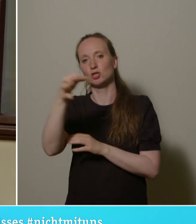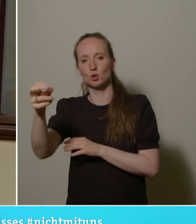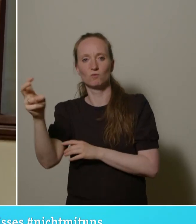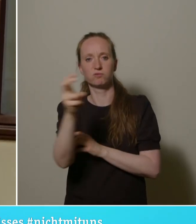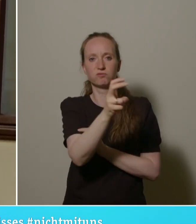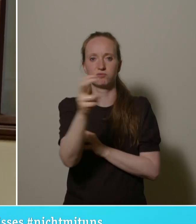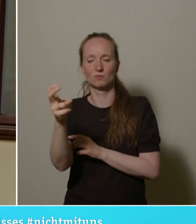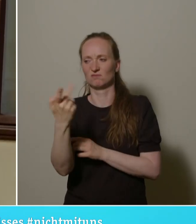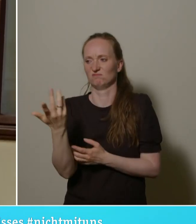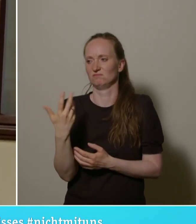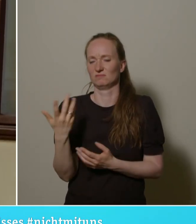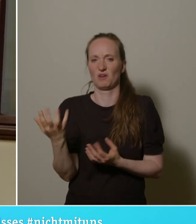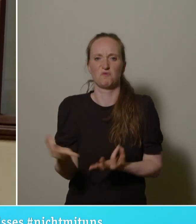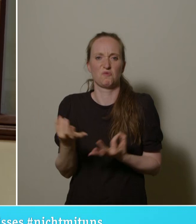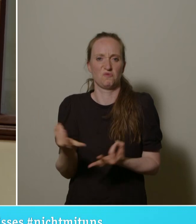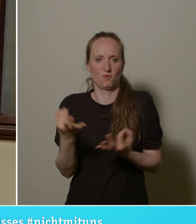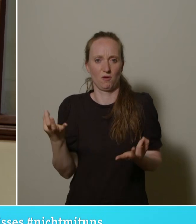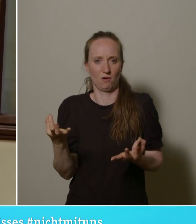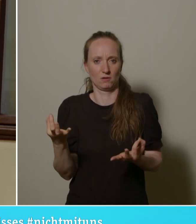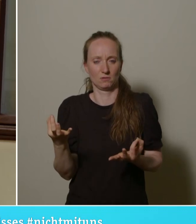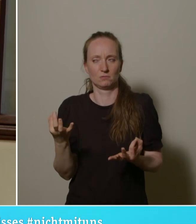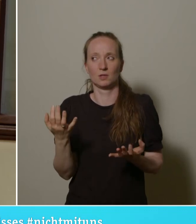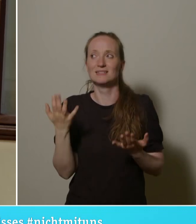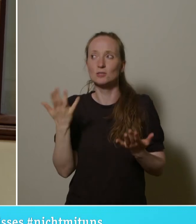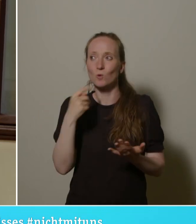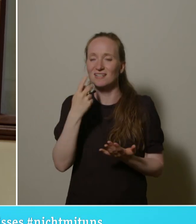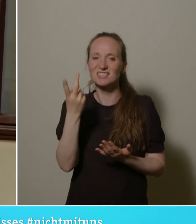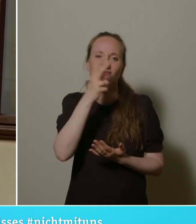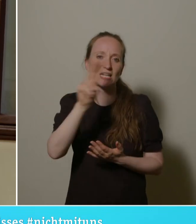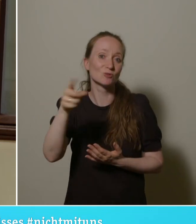lohnt sich nicht für mich. Das war